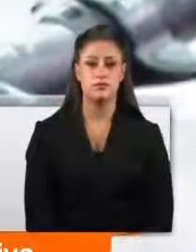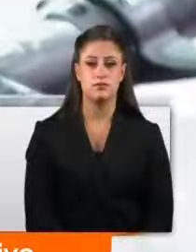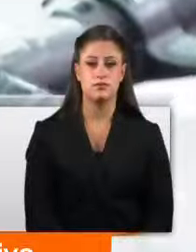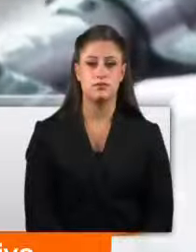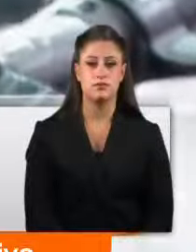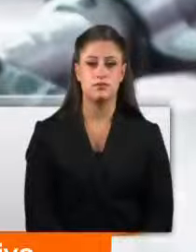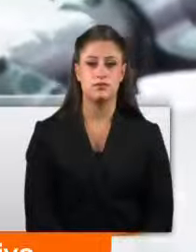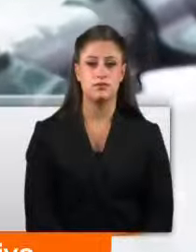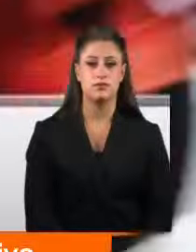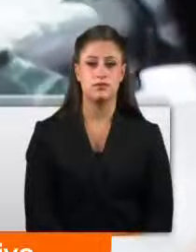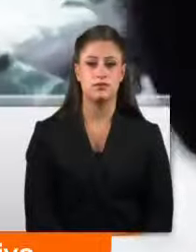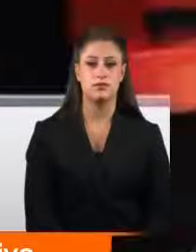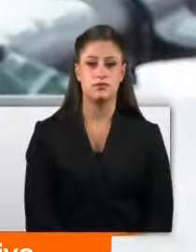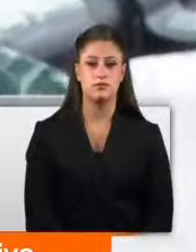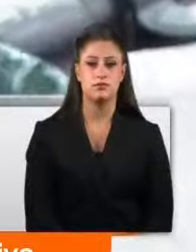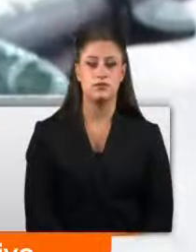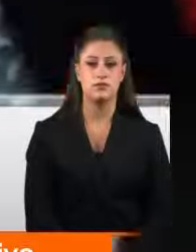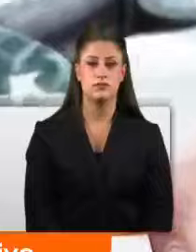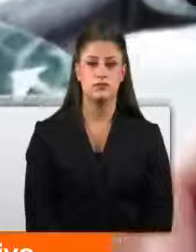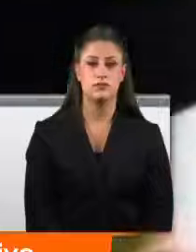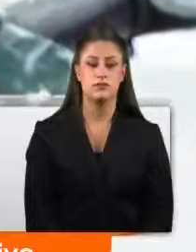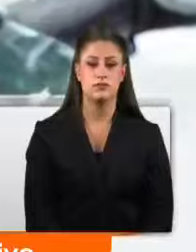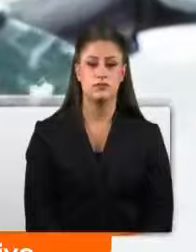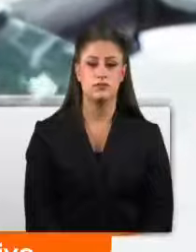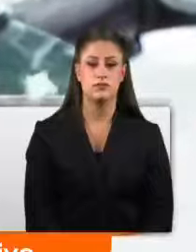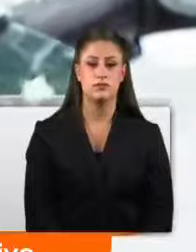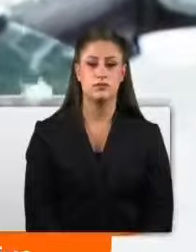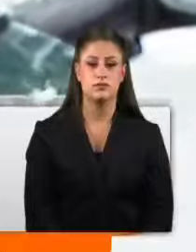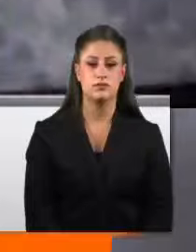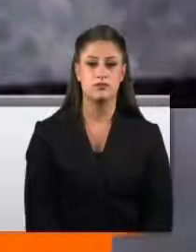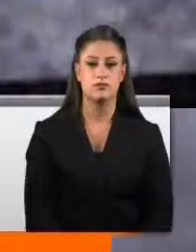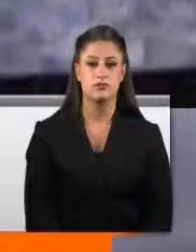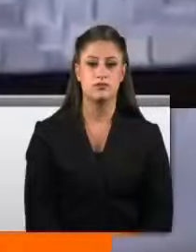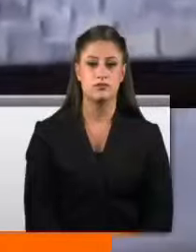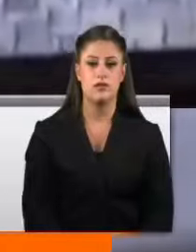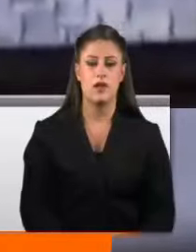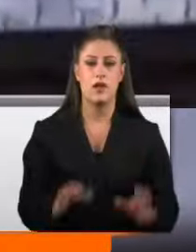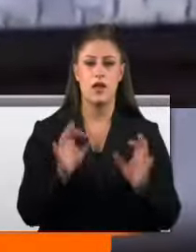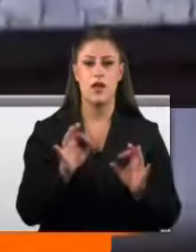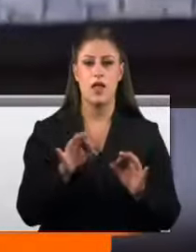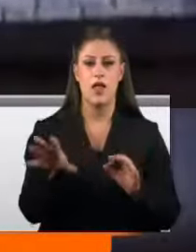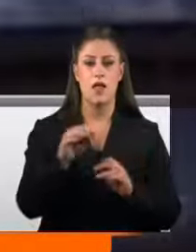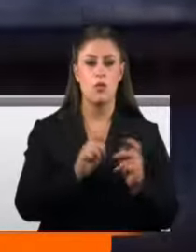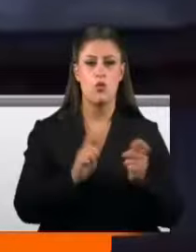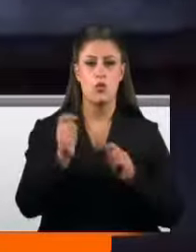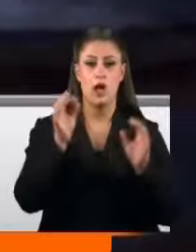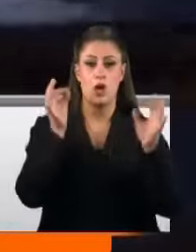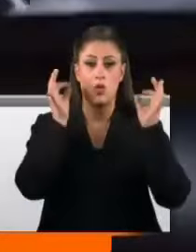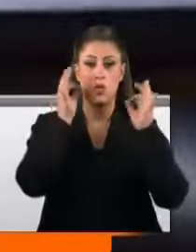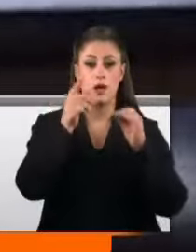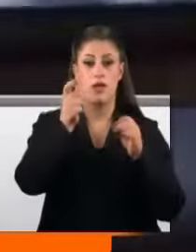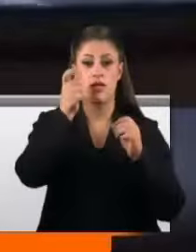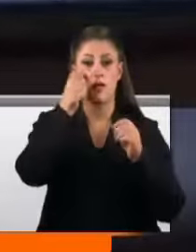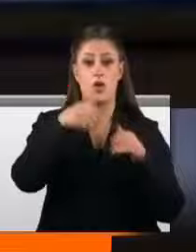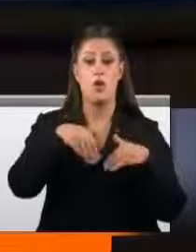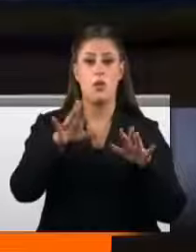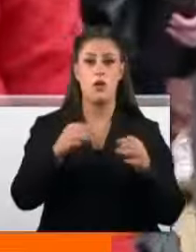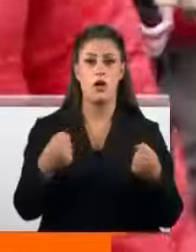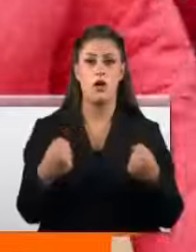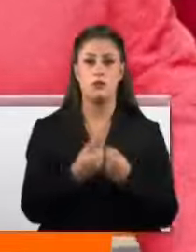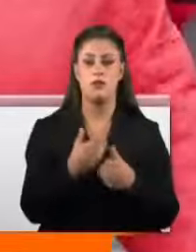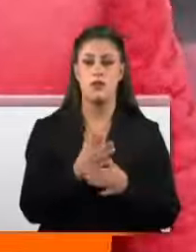falan çaldı bana ama hani... Duymadınız mı? Duymadım. Hiç duymadın mı? Bir kulaklık takıyordum. Hemen herkesin kullandığı kulaklıklar dikkat edilmezse